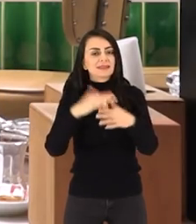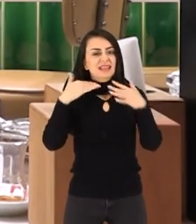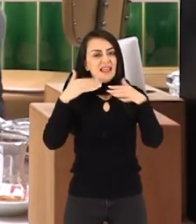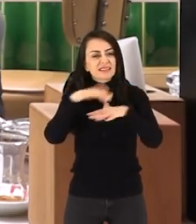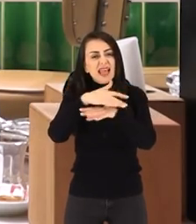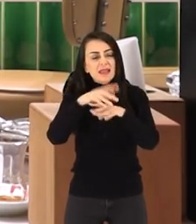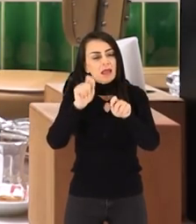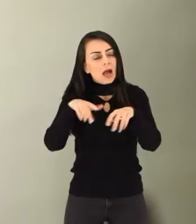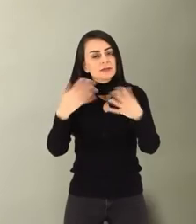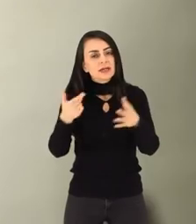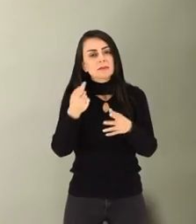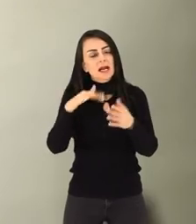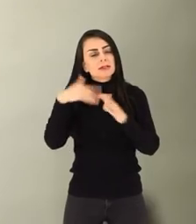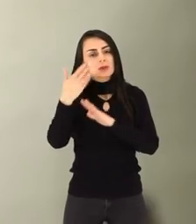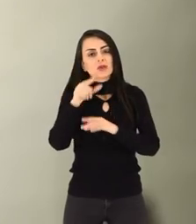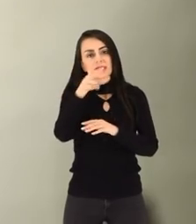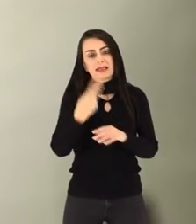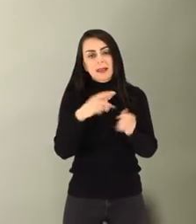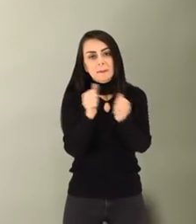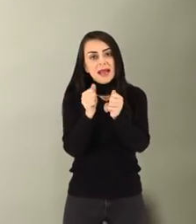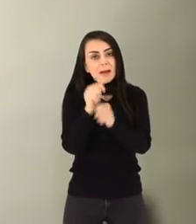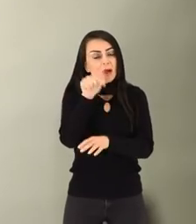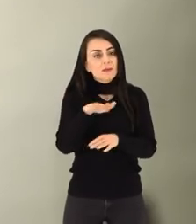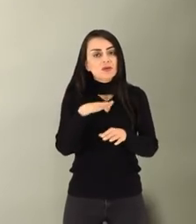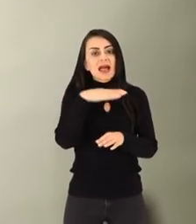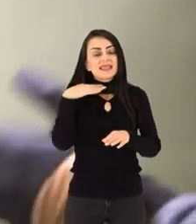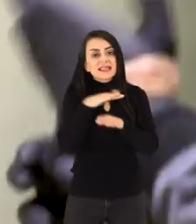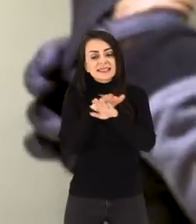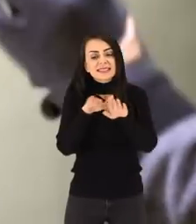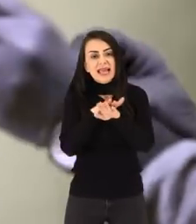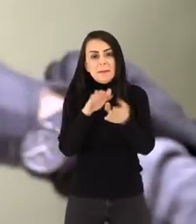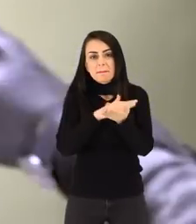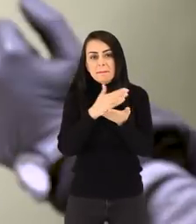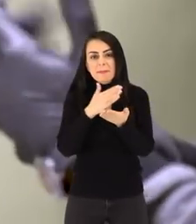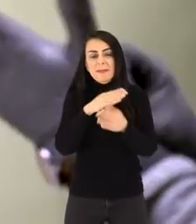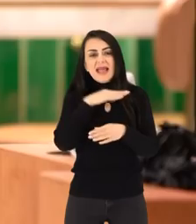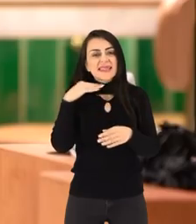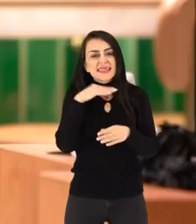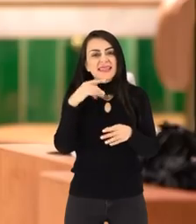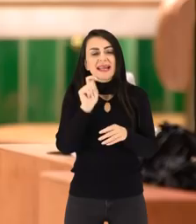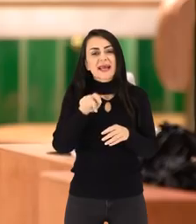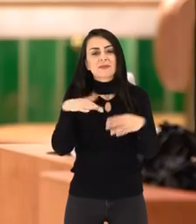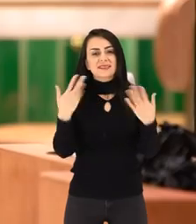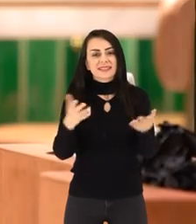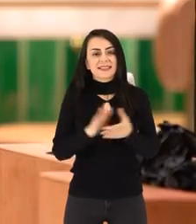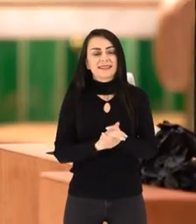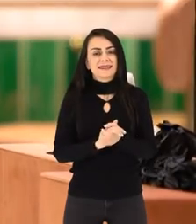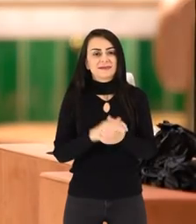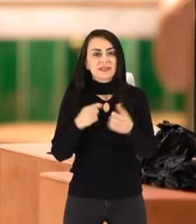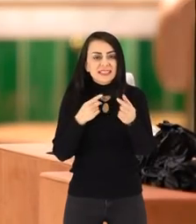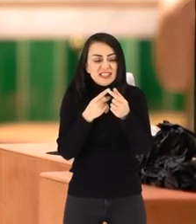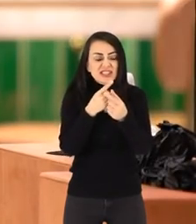sonra seninle birlikte burada kebap da yapacağız. Yani kebabı, bir kebabı şişe